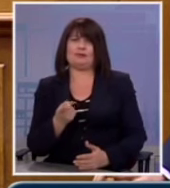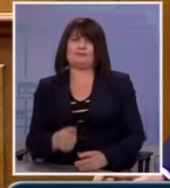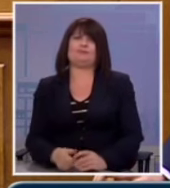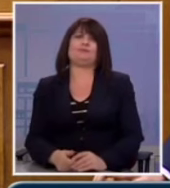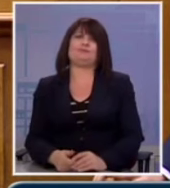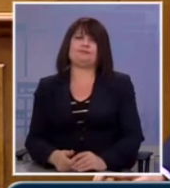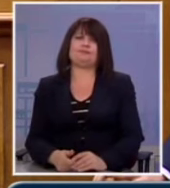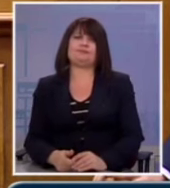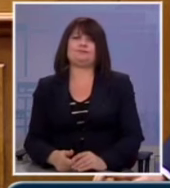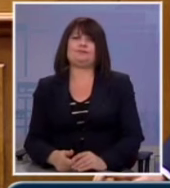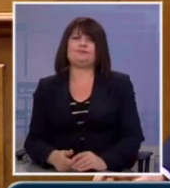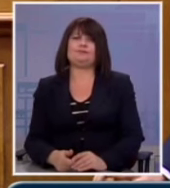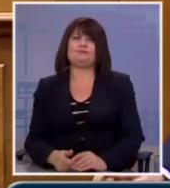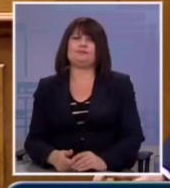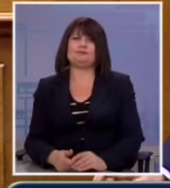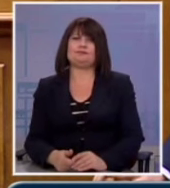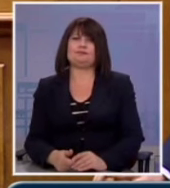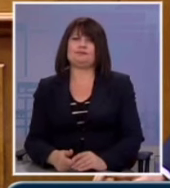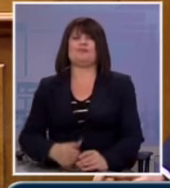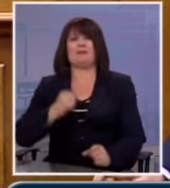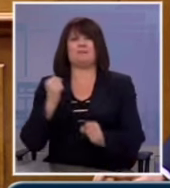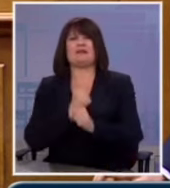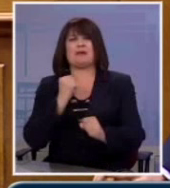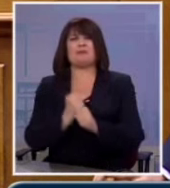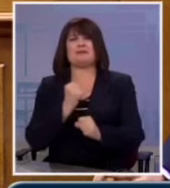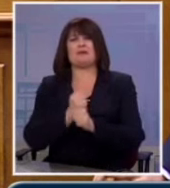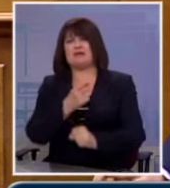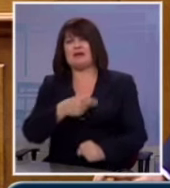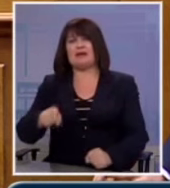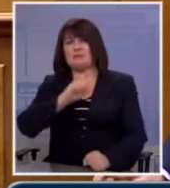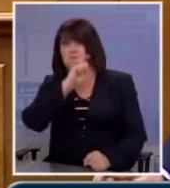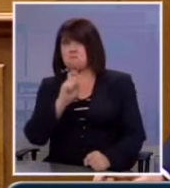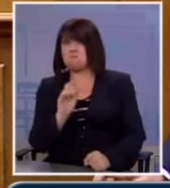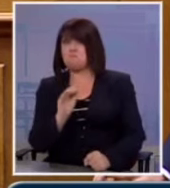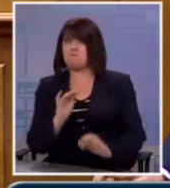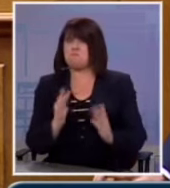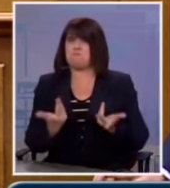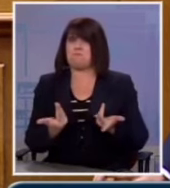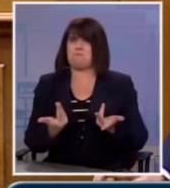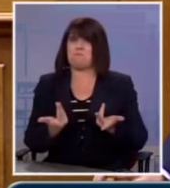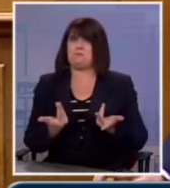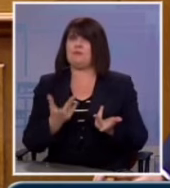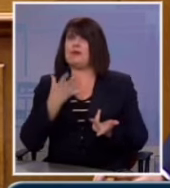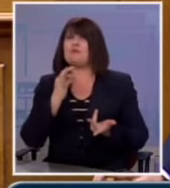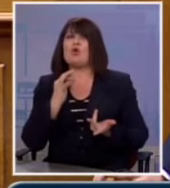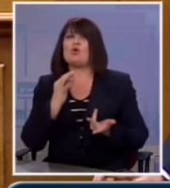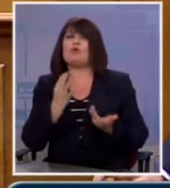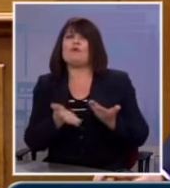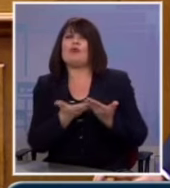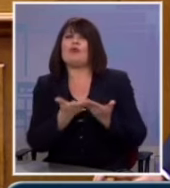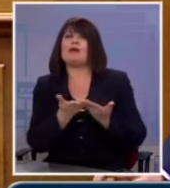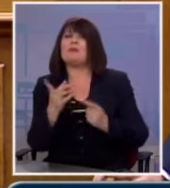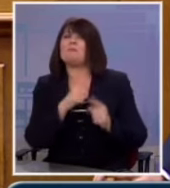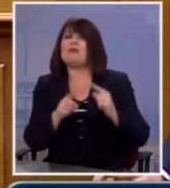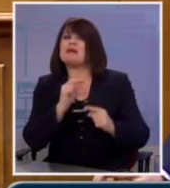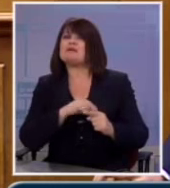Και με αυτή την επιμονή τους οι ίδιοι προκαλούν ένα εύλογο ερώτημα, άρρωγε, για ποιον δουλεύουν,